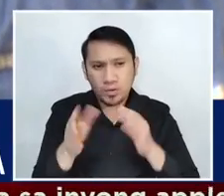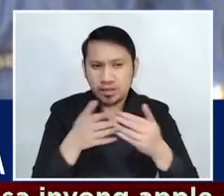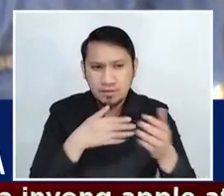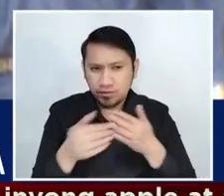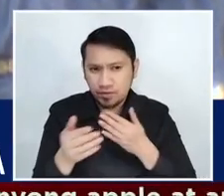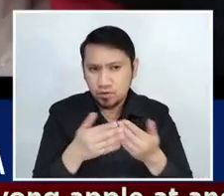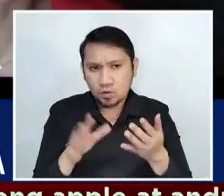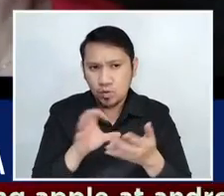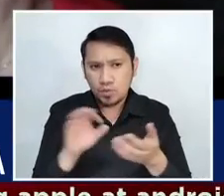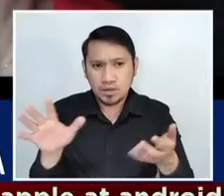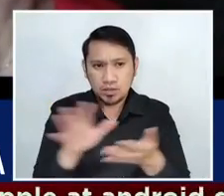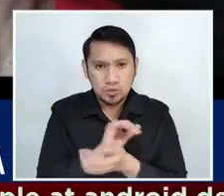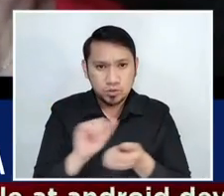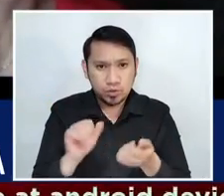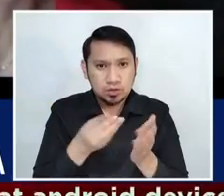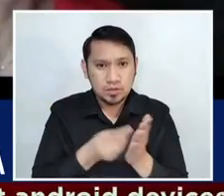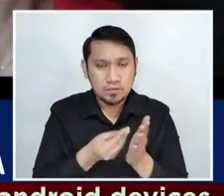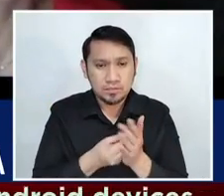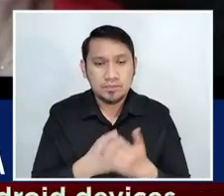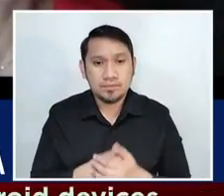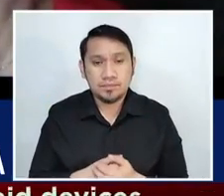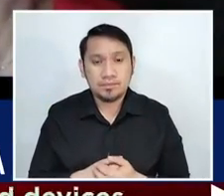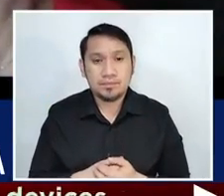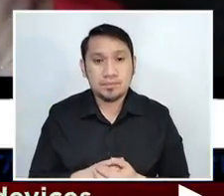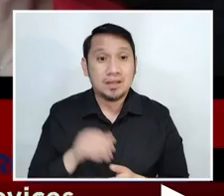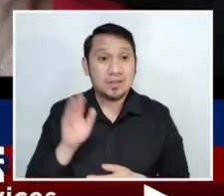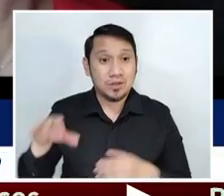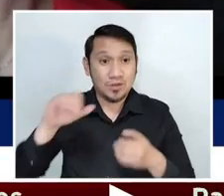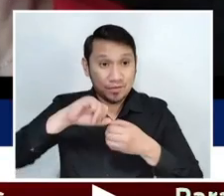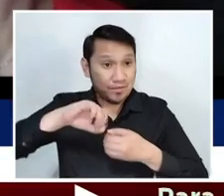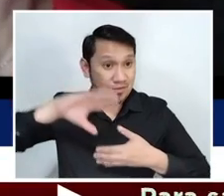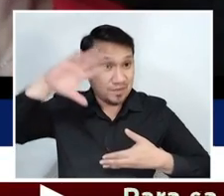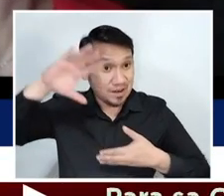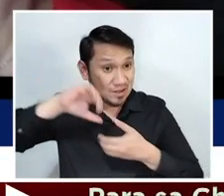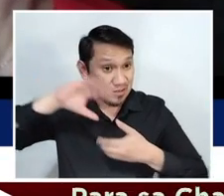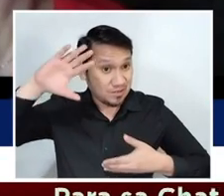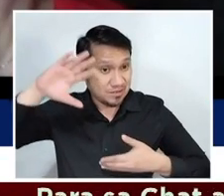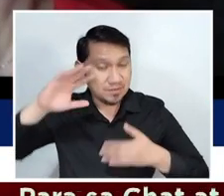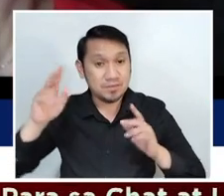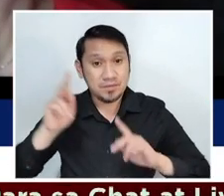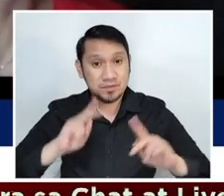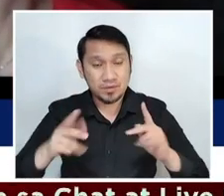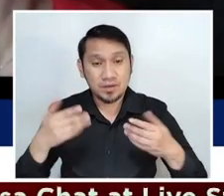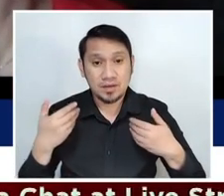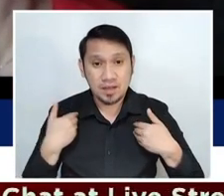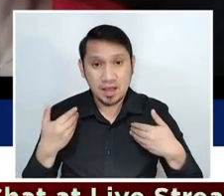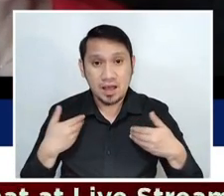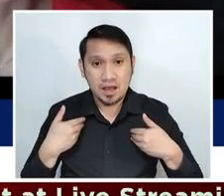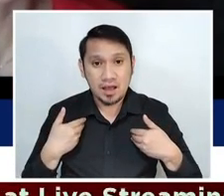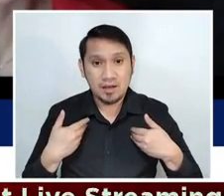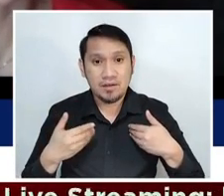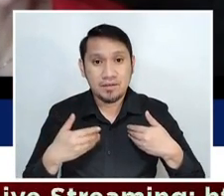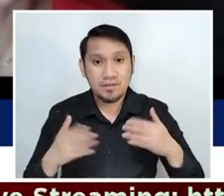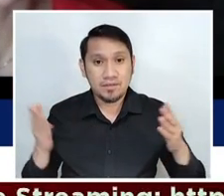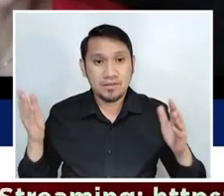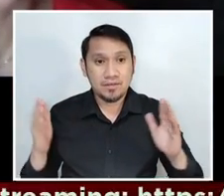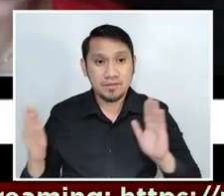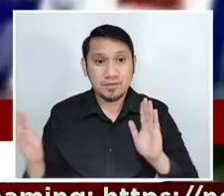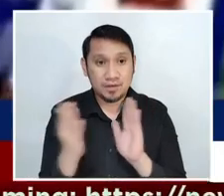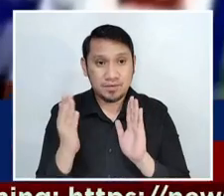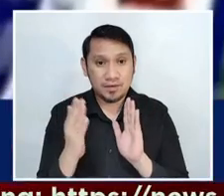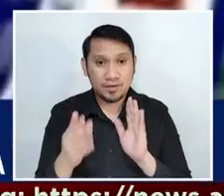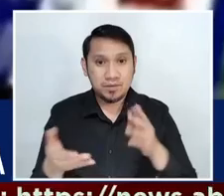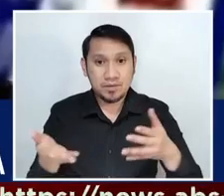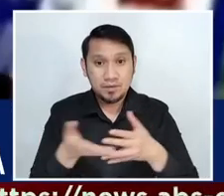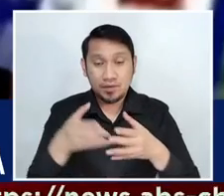salaping papel. Itong mga influencers na to, itong mga vloggers na to will be facing charges for a PD